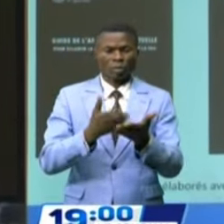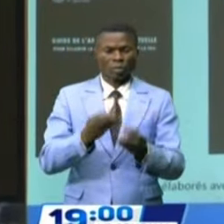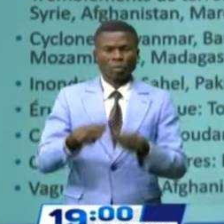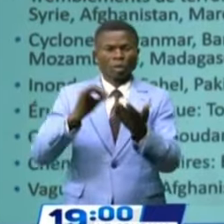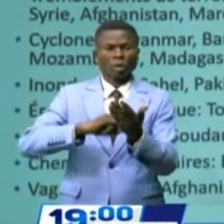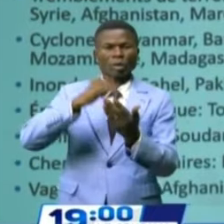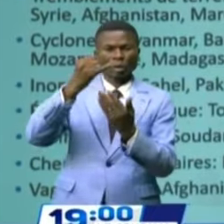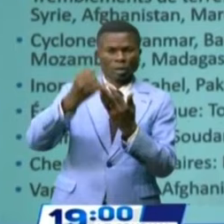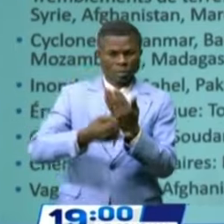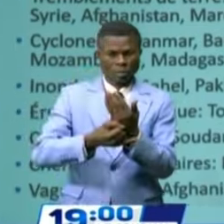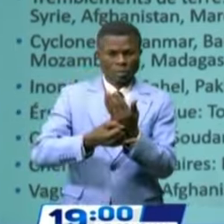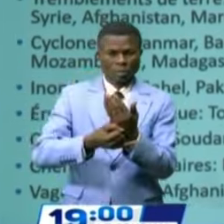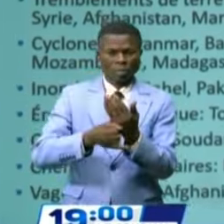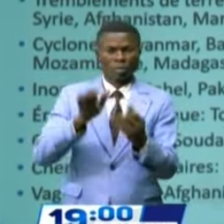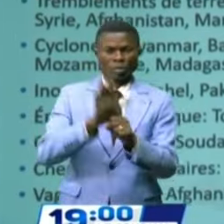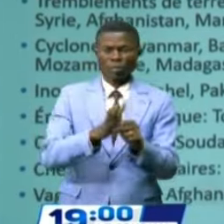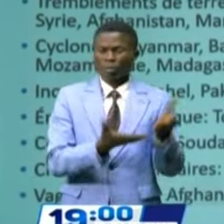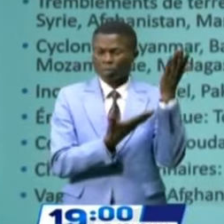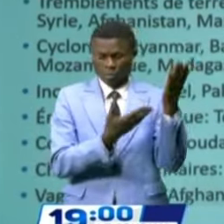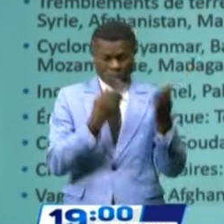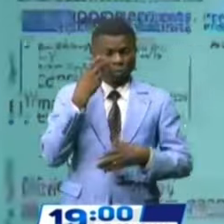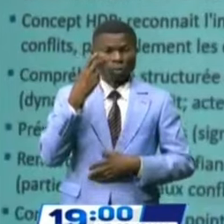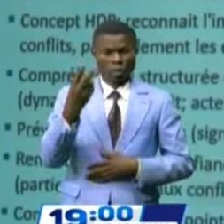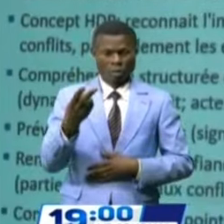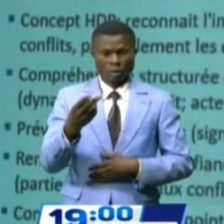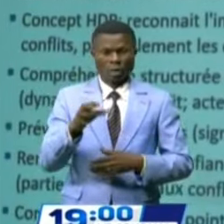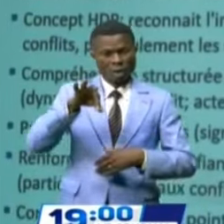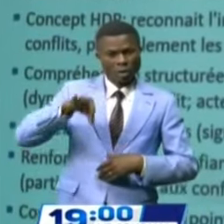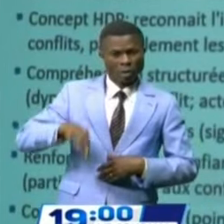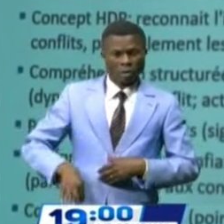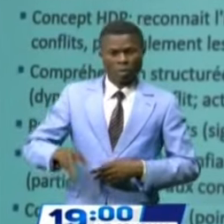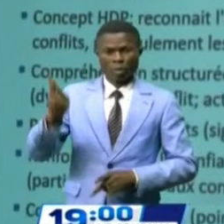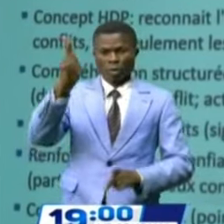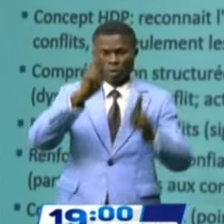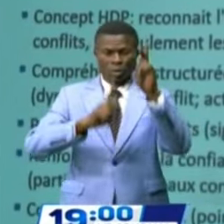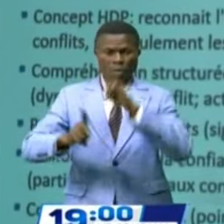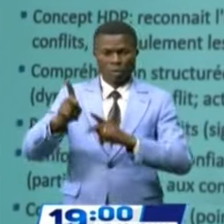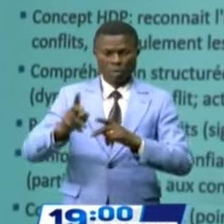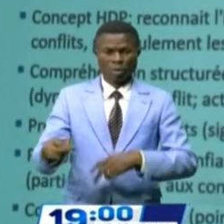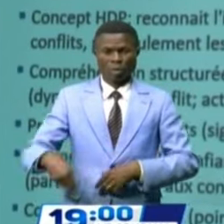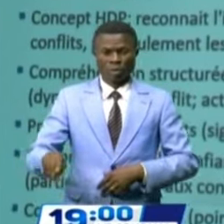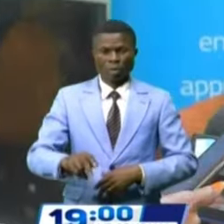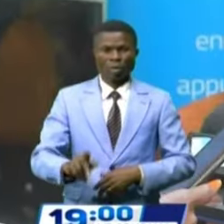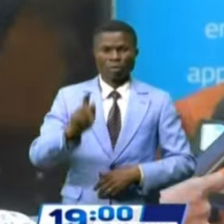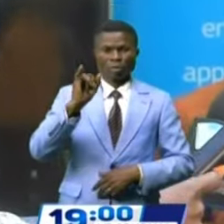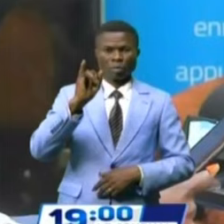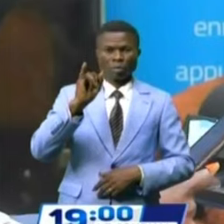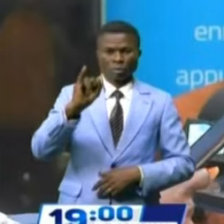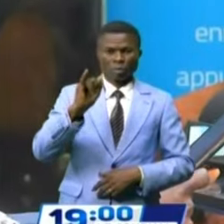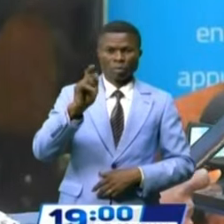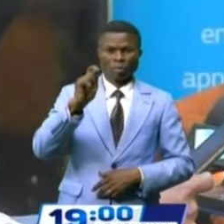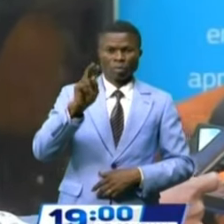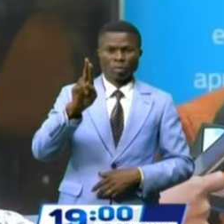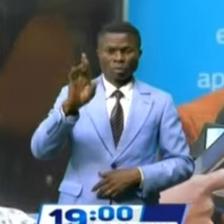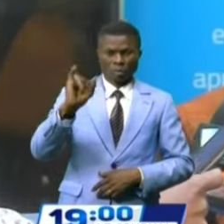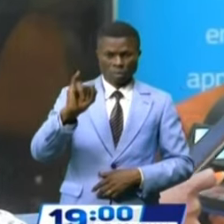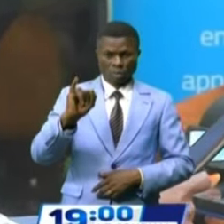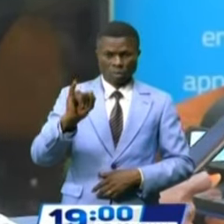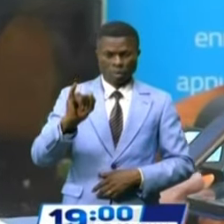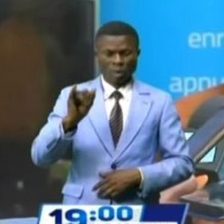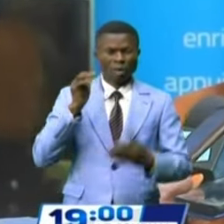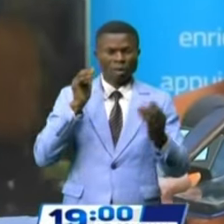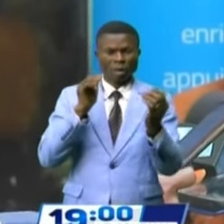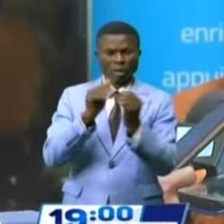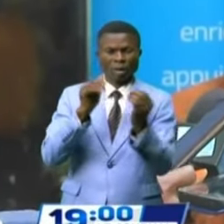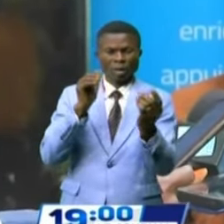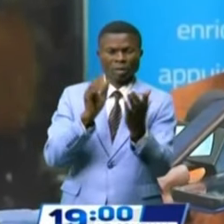programmer des projets à impact visible en faveur de la population de la province d'Ituri. Le territoire d'Ituri est confronté